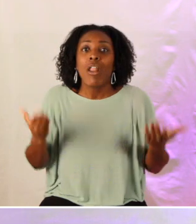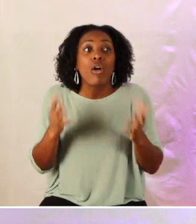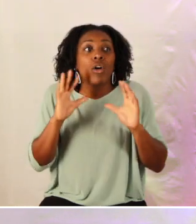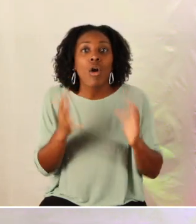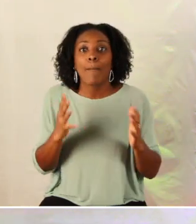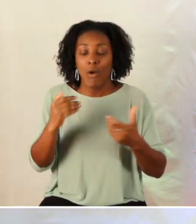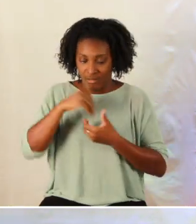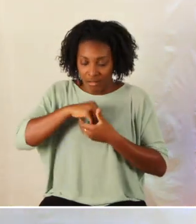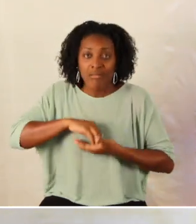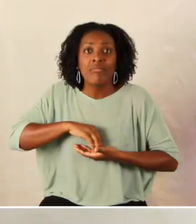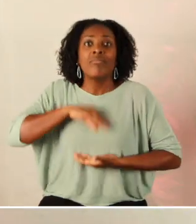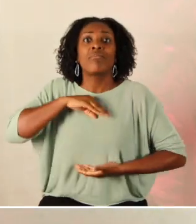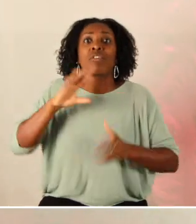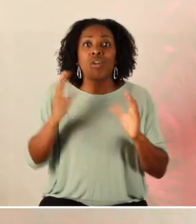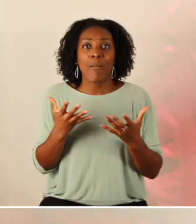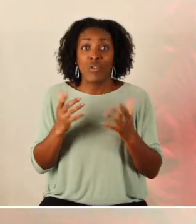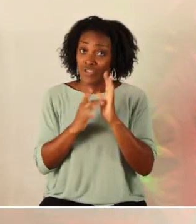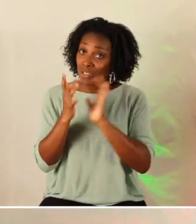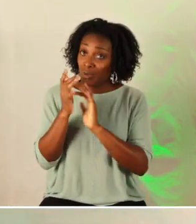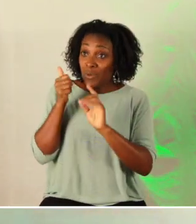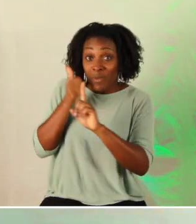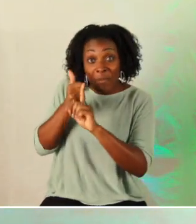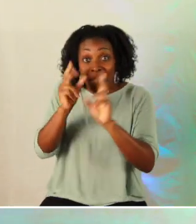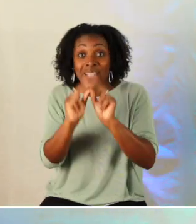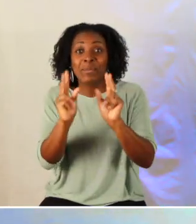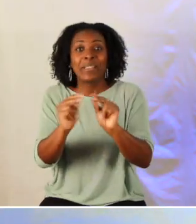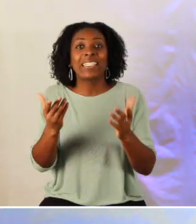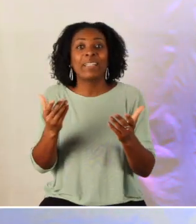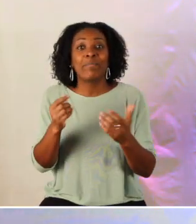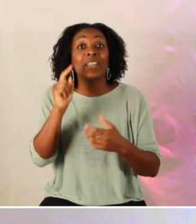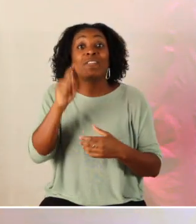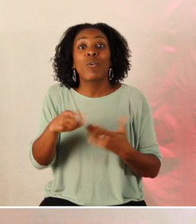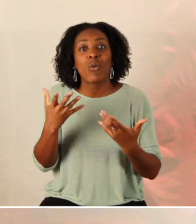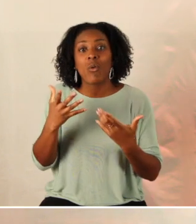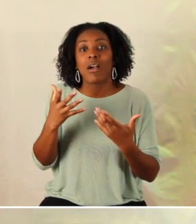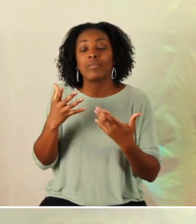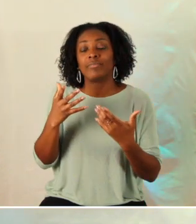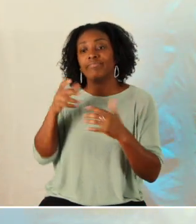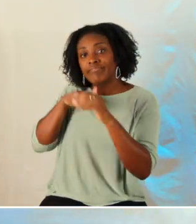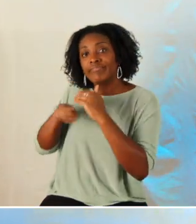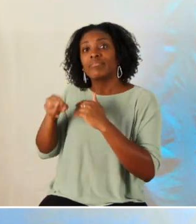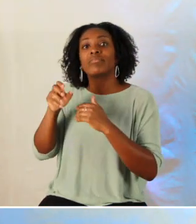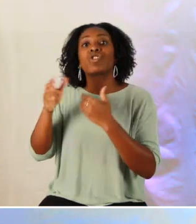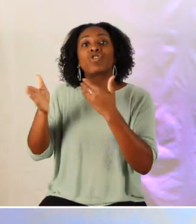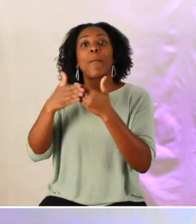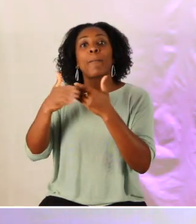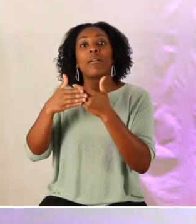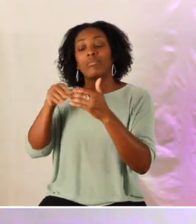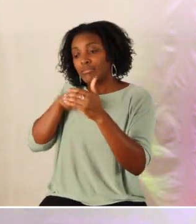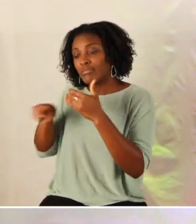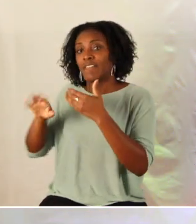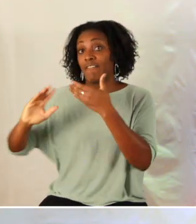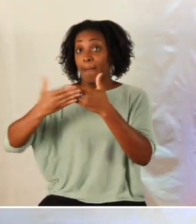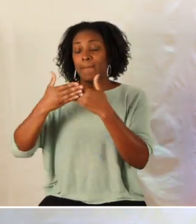ressourcé? C'est Jésus-Christ qui va nous l'expliquer et qui va dire mais il faut aller dans le lieu secret. Matthieu chapitre 6 verset 6, et